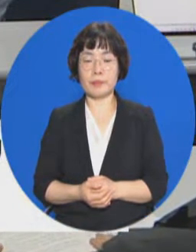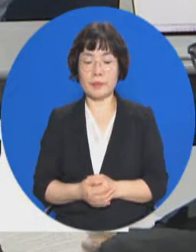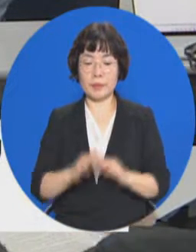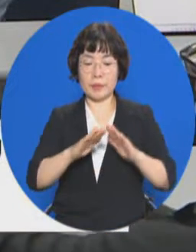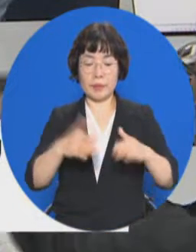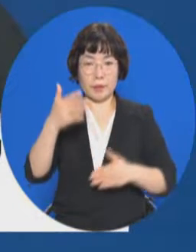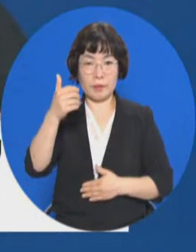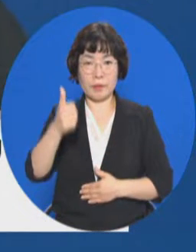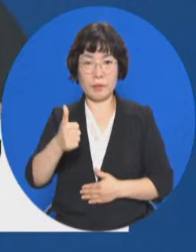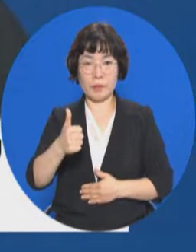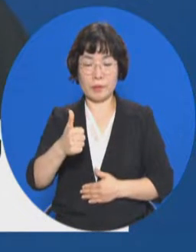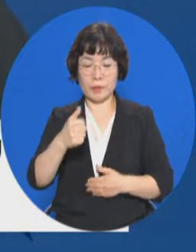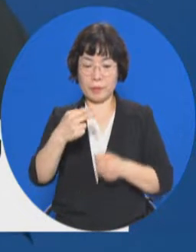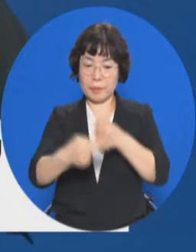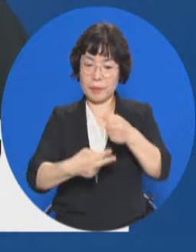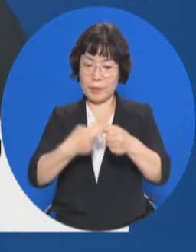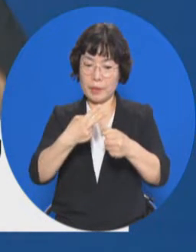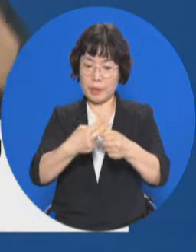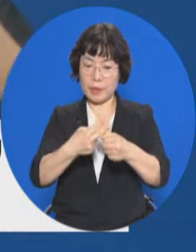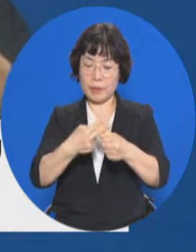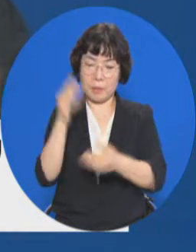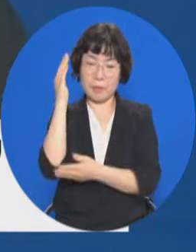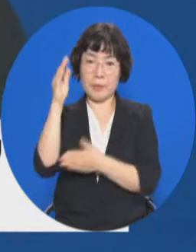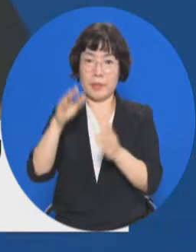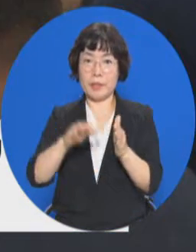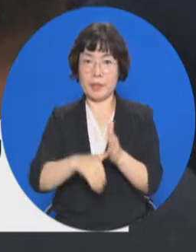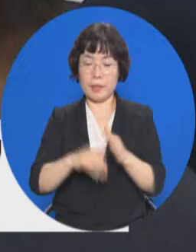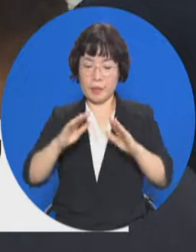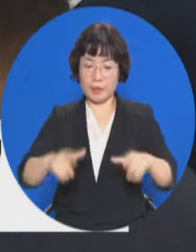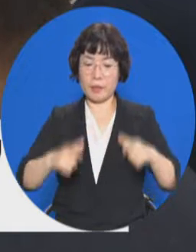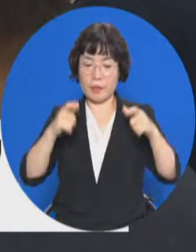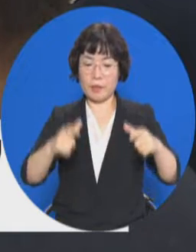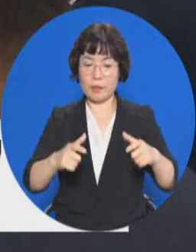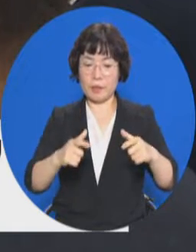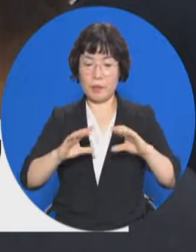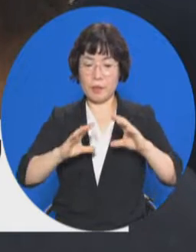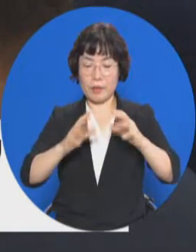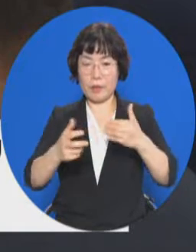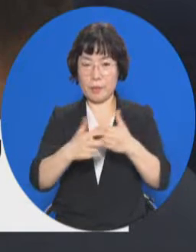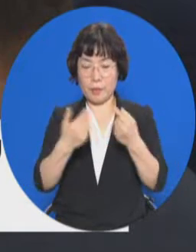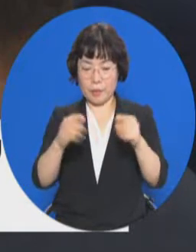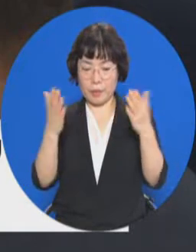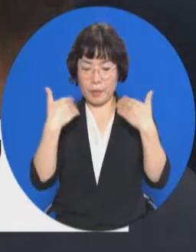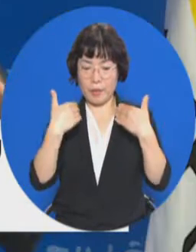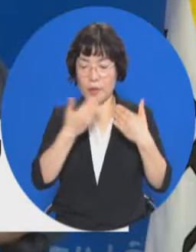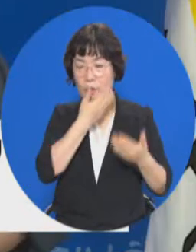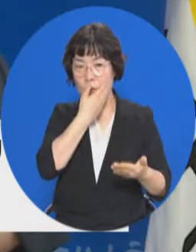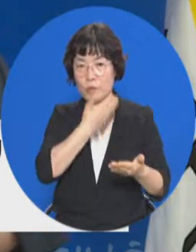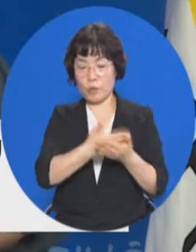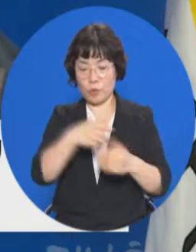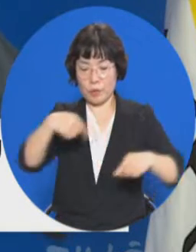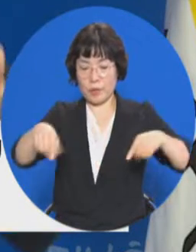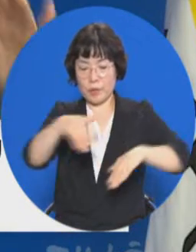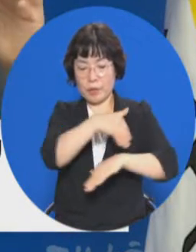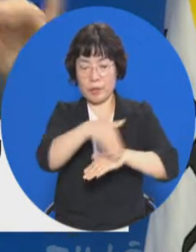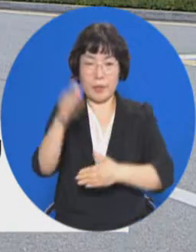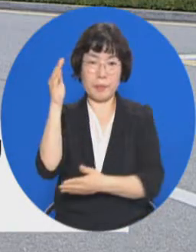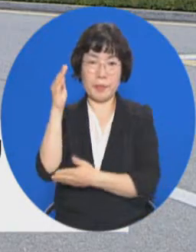김영록 전남도지사는 민선 7기 2주년 브리핑 자리에서 전남권 국립의과대학 유치를 후반기 주요 정책의 하나로